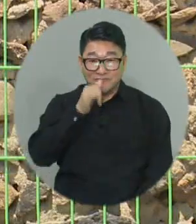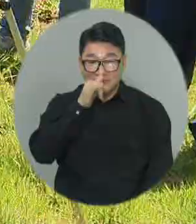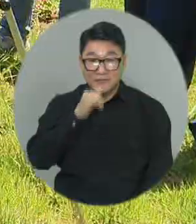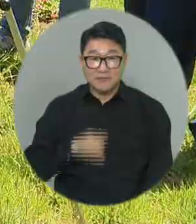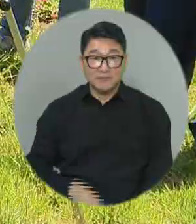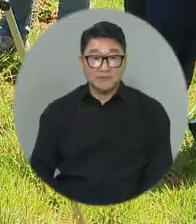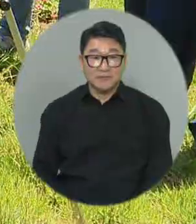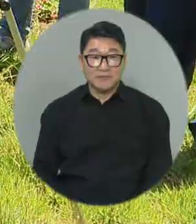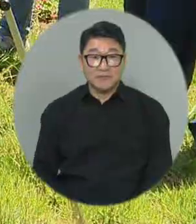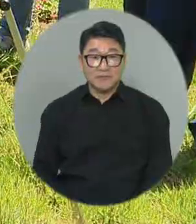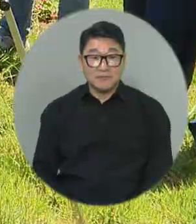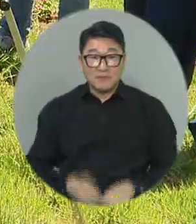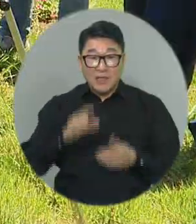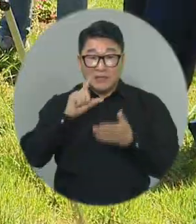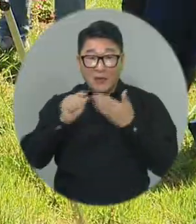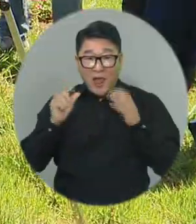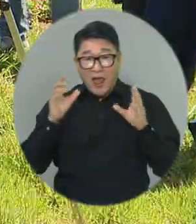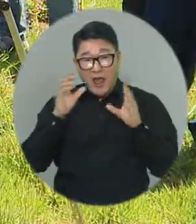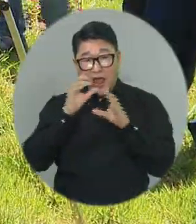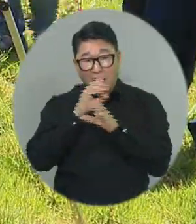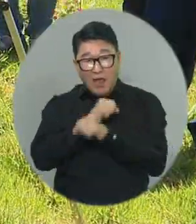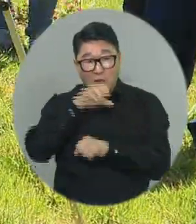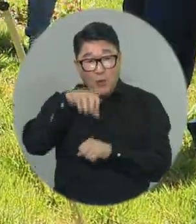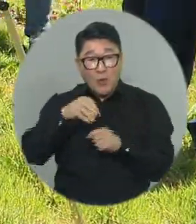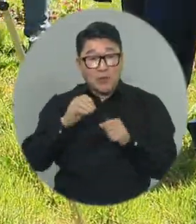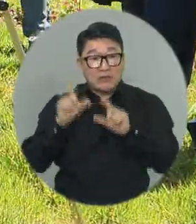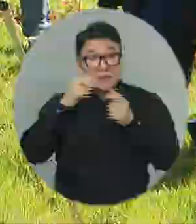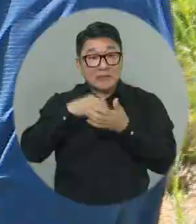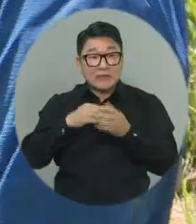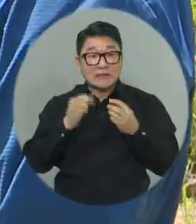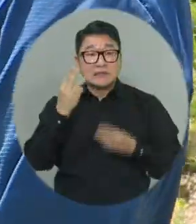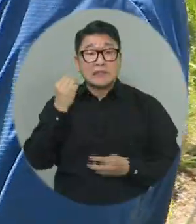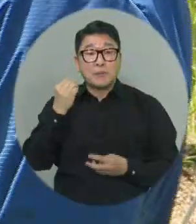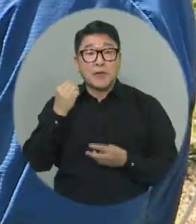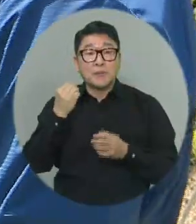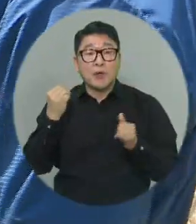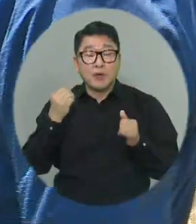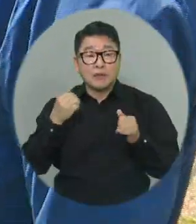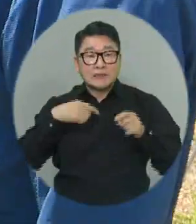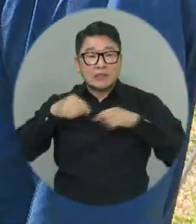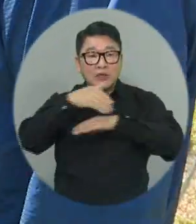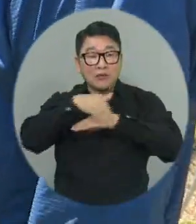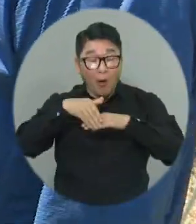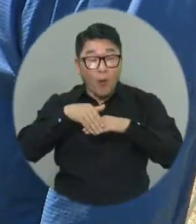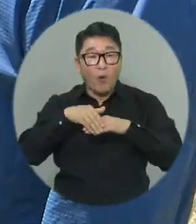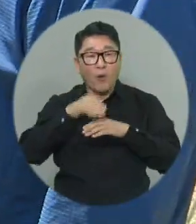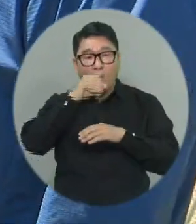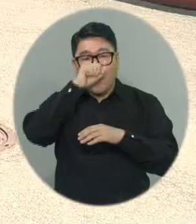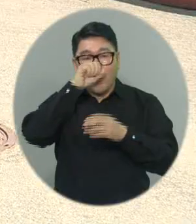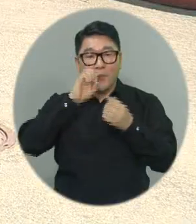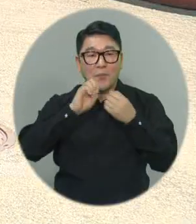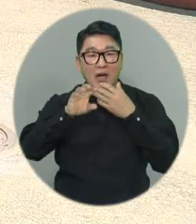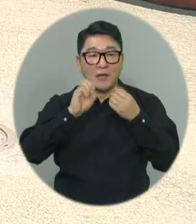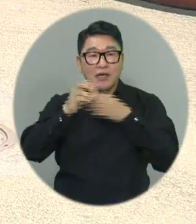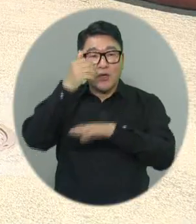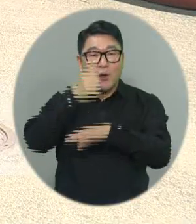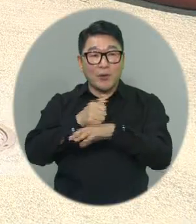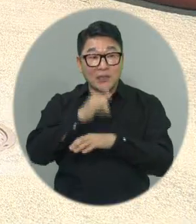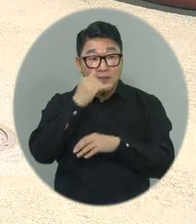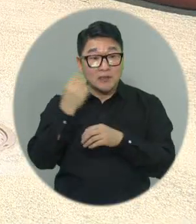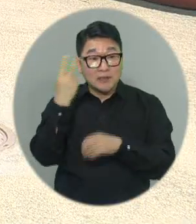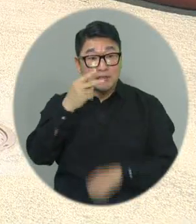됩니다. 지방 소멸 위기 지역인 인구 3만의 강진군이 추진하고 있는 정책이 성과를 내고 있습니다.